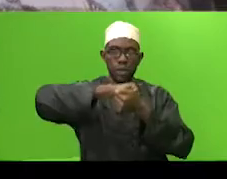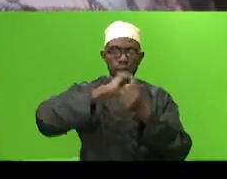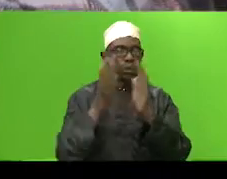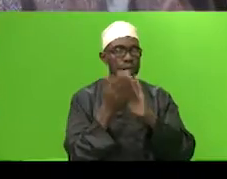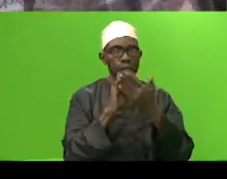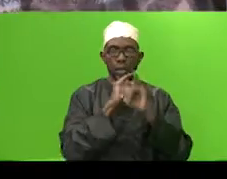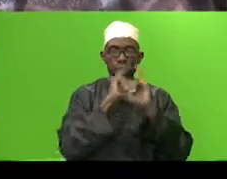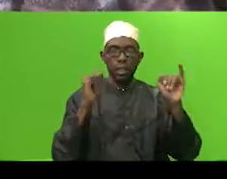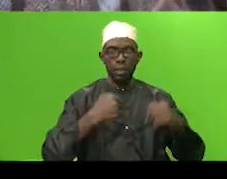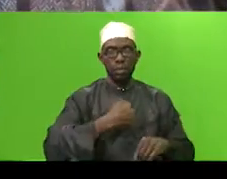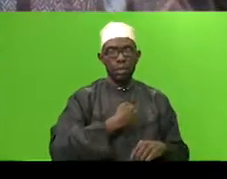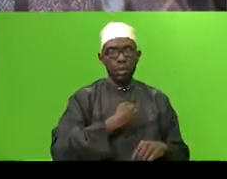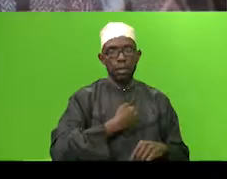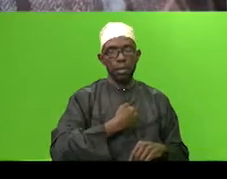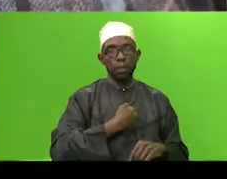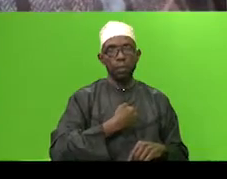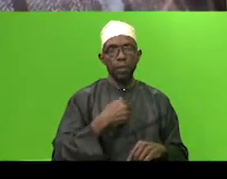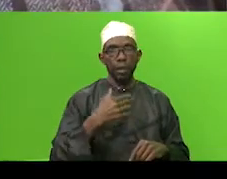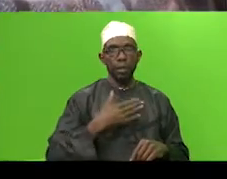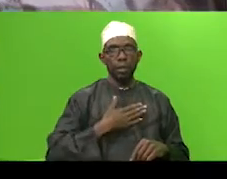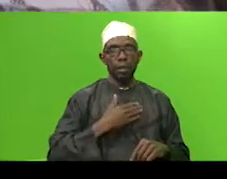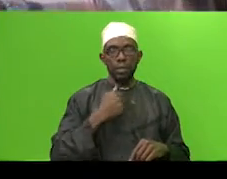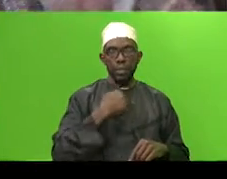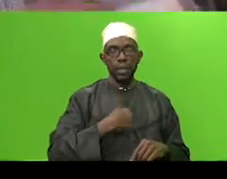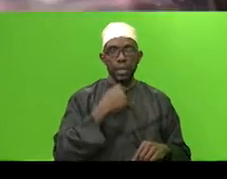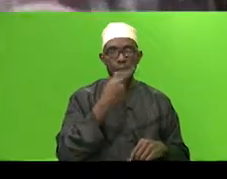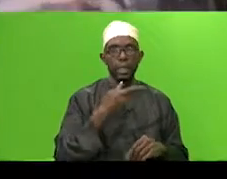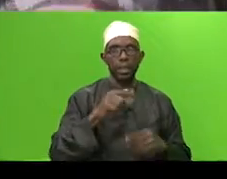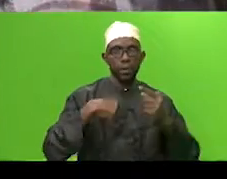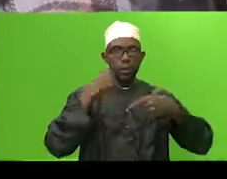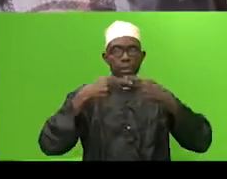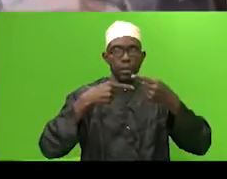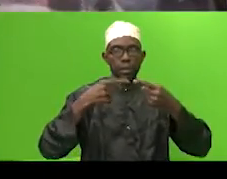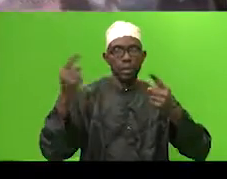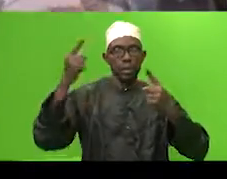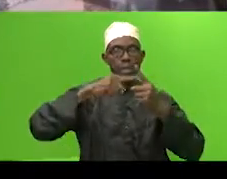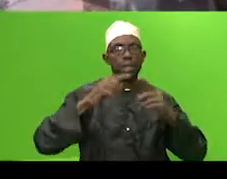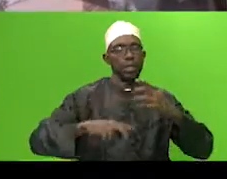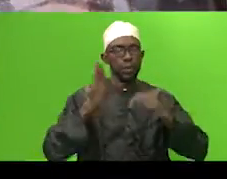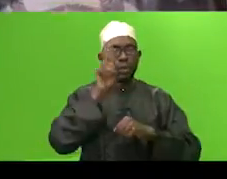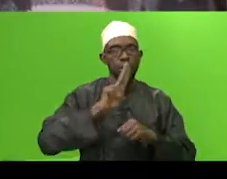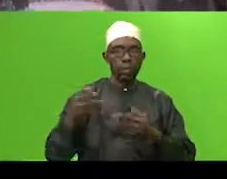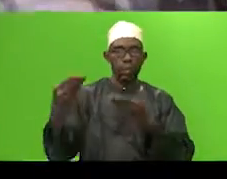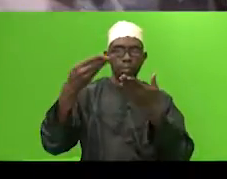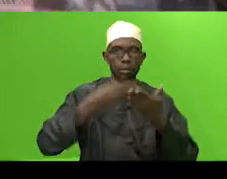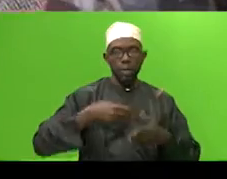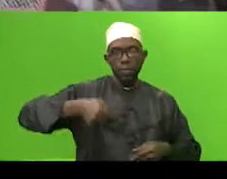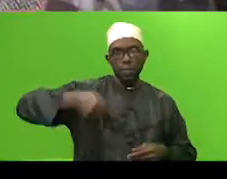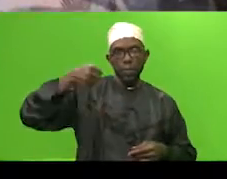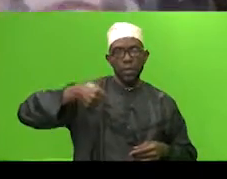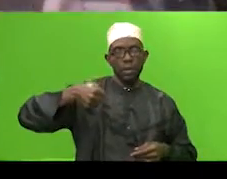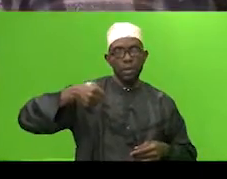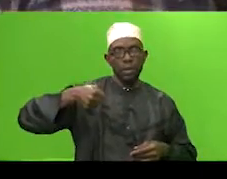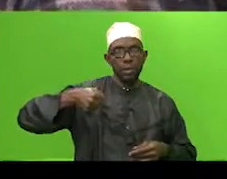masafi. Mimi upande yangu ninasema okay, muache tuendelee na hii mpaka watu wasoee, lakini watuletee mifuko kama ni